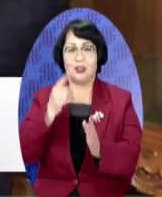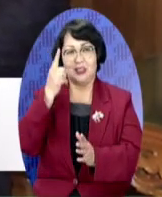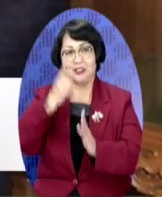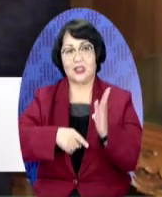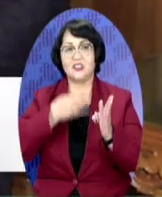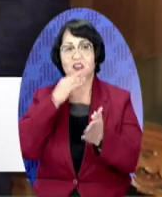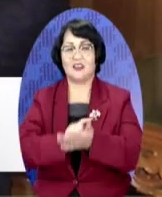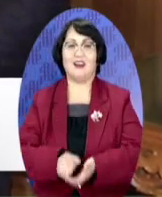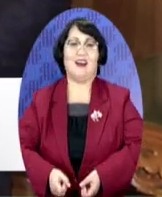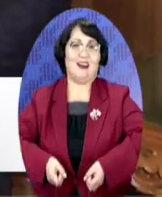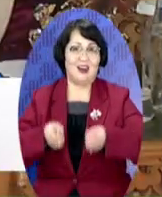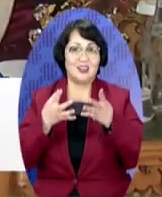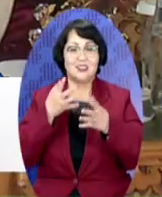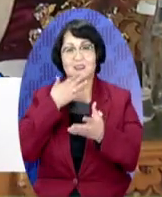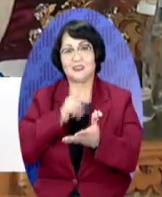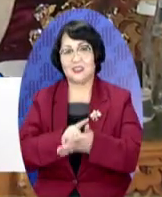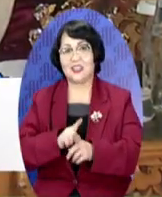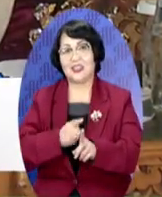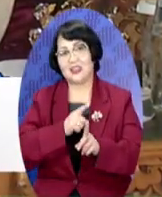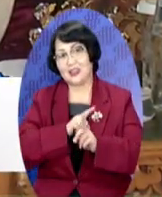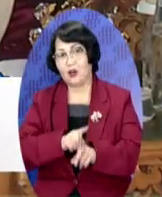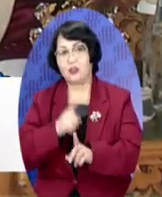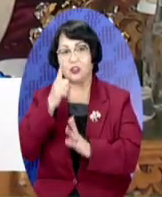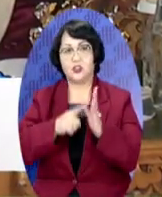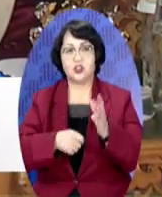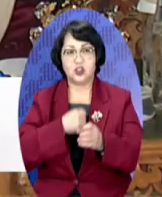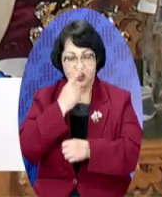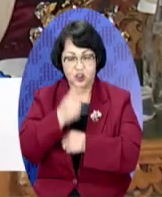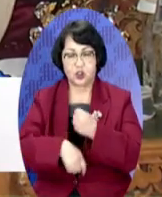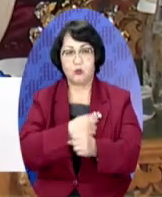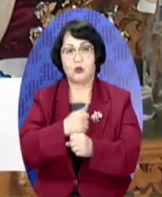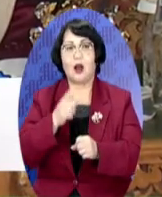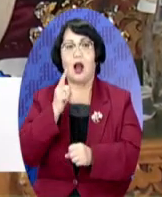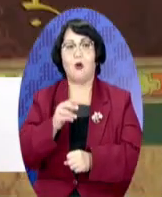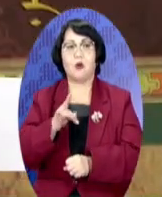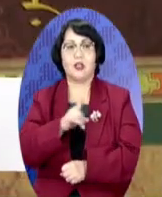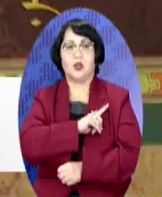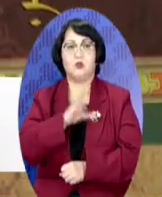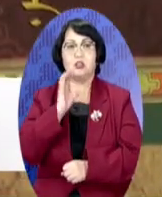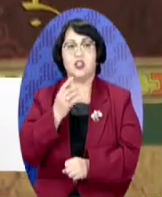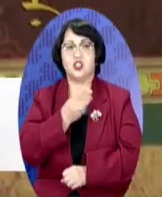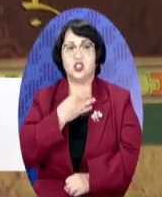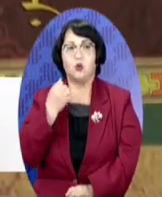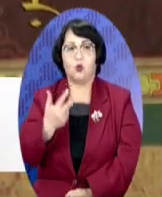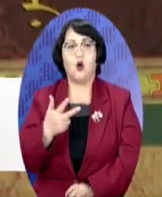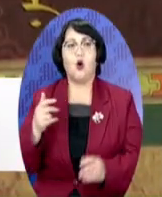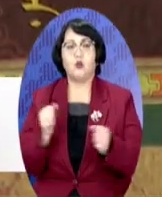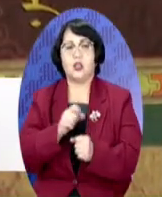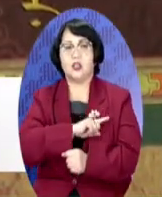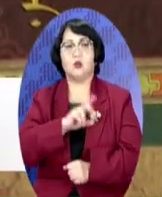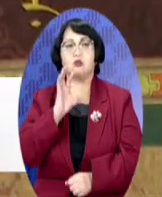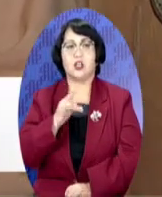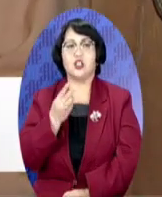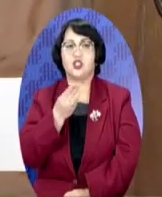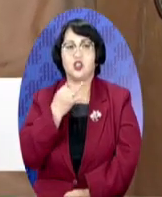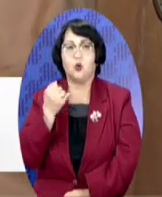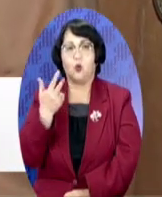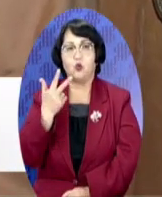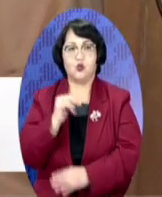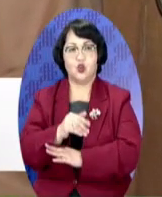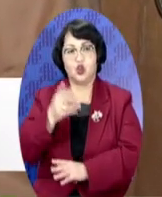байсан. Тухайн зарлигын дагуу жил бүрийн хаврын тэргүүн сарын шинийн 3-ны өдөр болон өвлийн тэргүүн сарын шинийн 3-ны өдөр